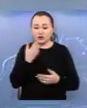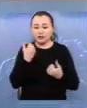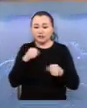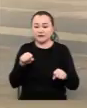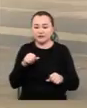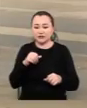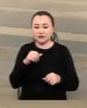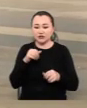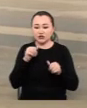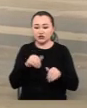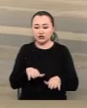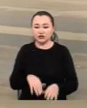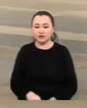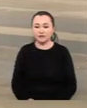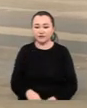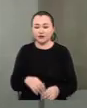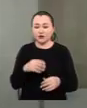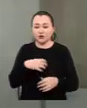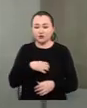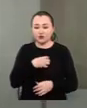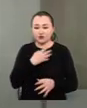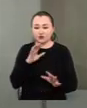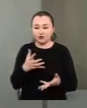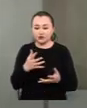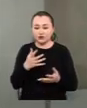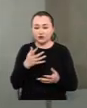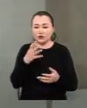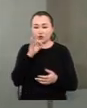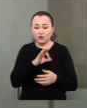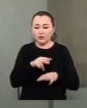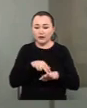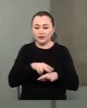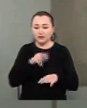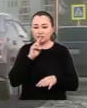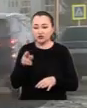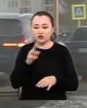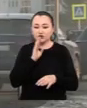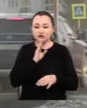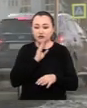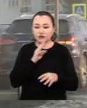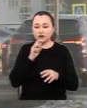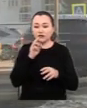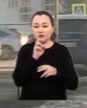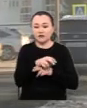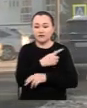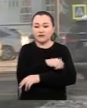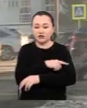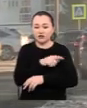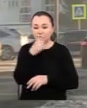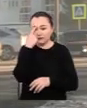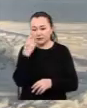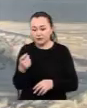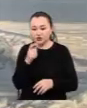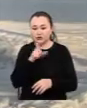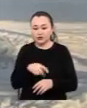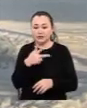көріпті. Жаға ұстатарлық жағдай туралы полицияға келіншектің қаралып жүрген дәрігер хабарлаған. Маманның